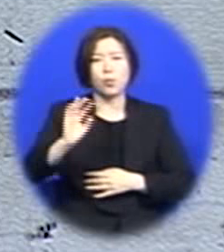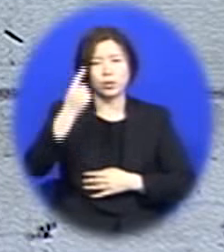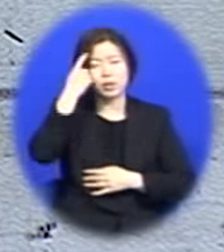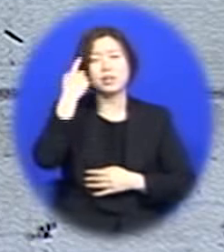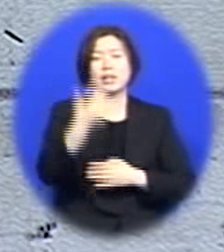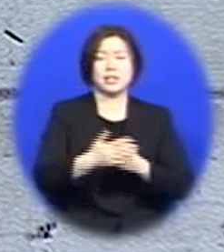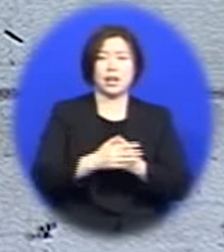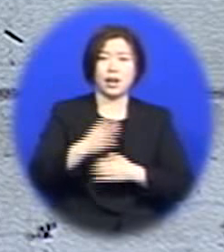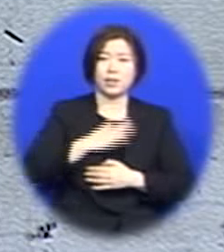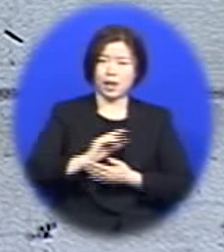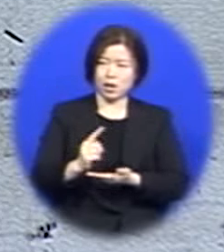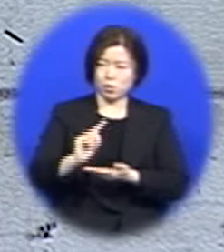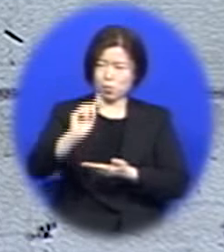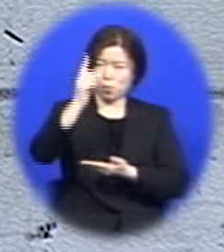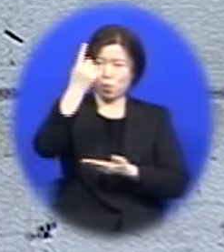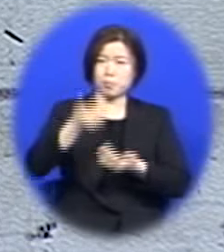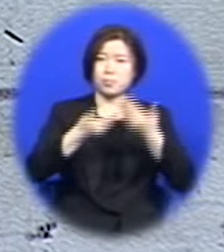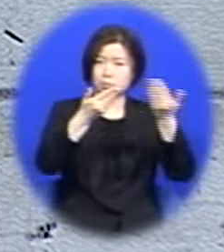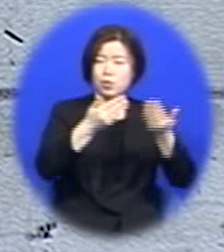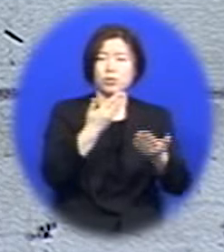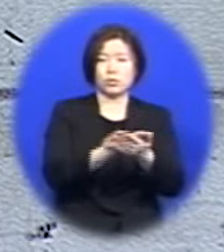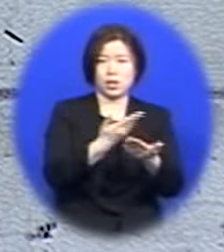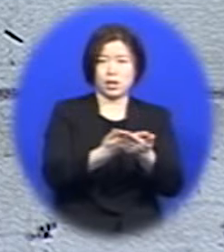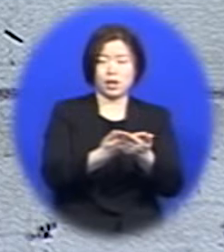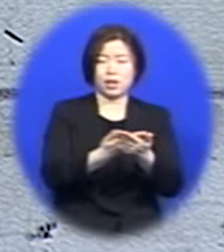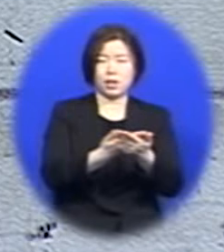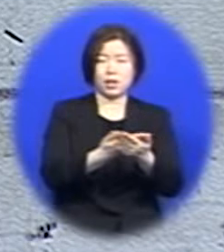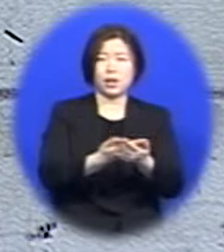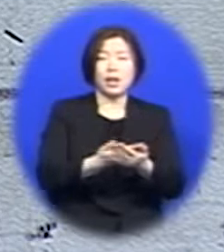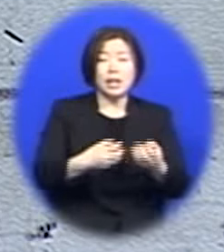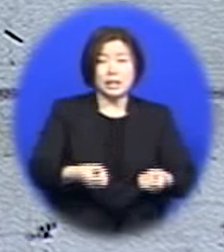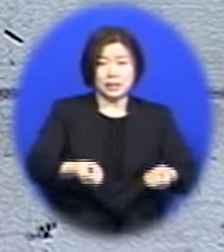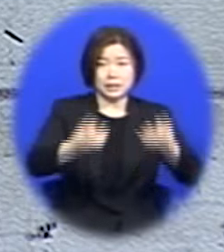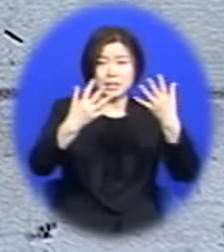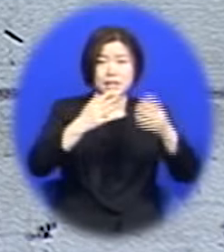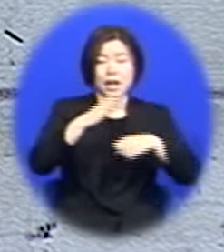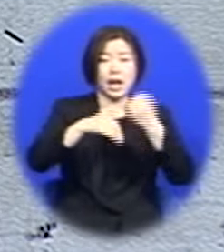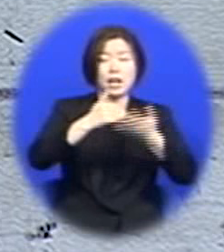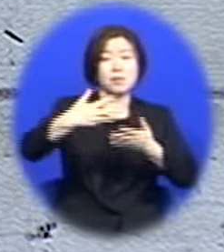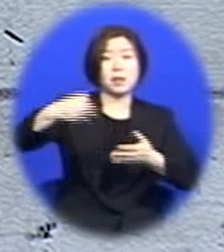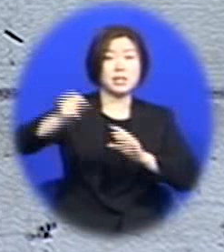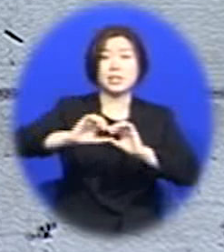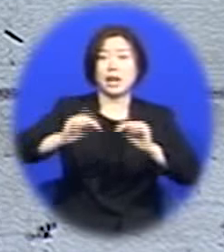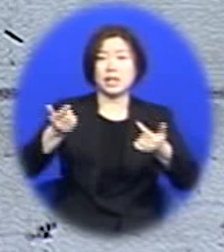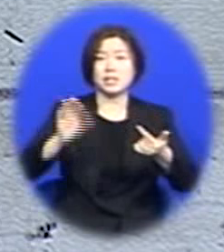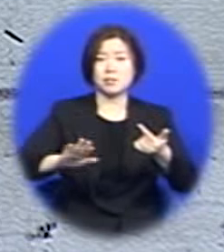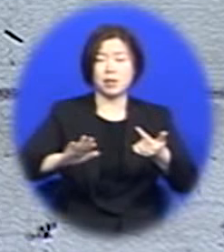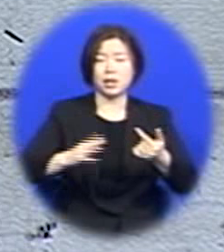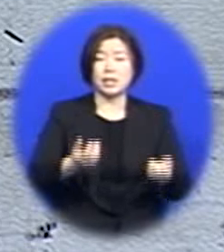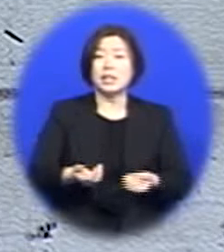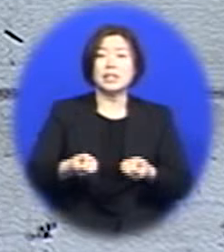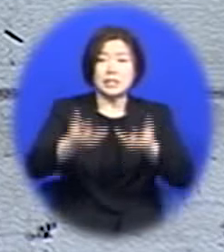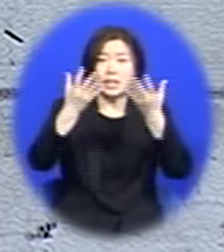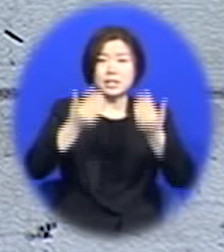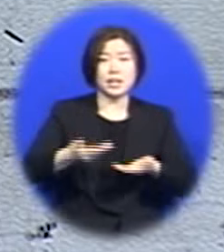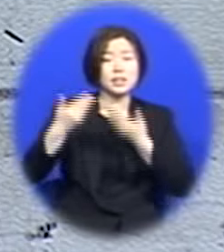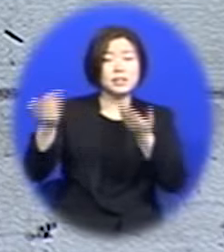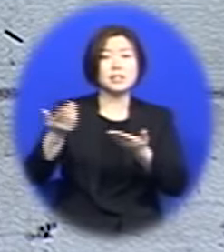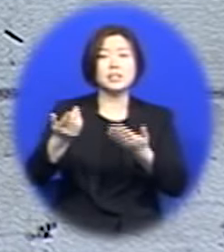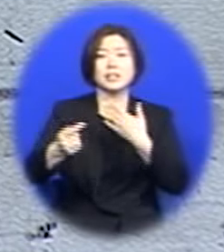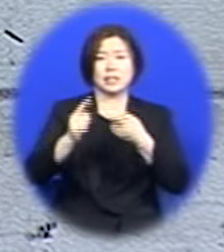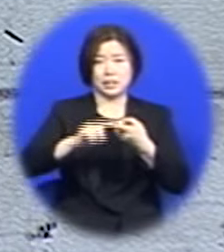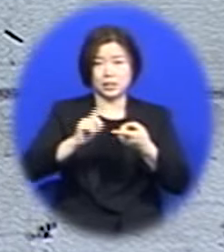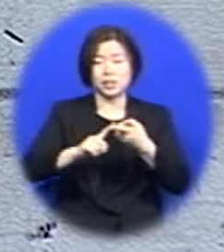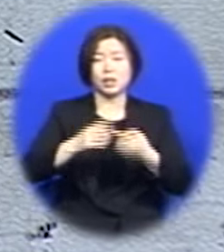좀 높여주세요. 제사 하나님 안 받으시지만 제사 드리는 척이라도 좀 해주세요. 나와